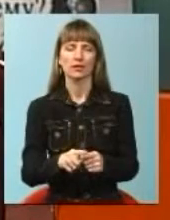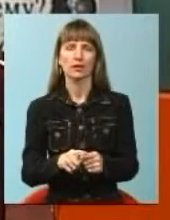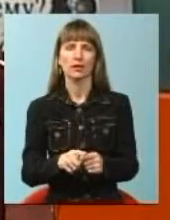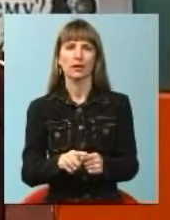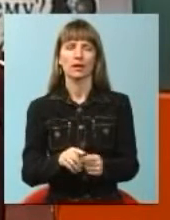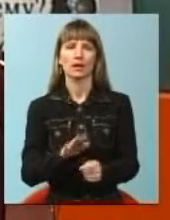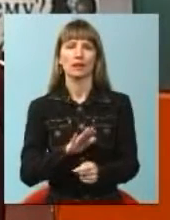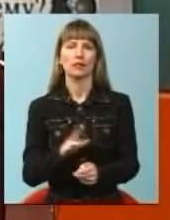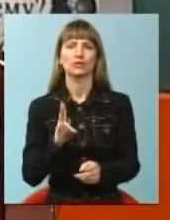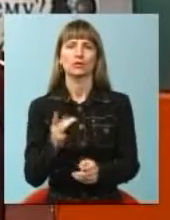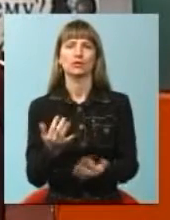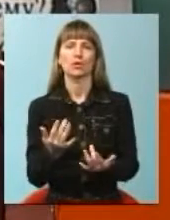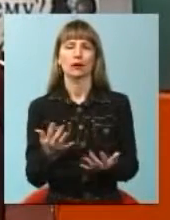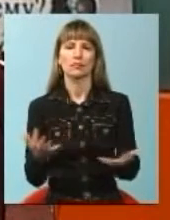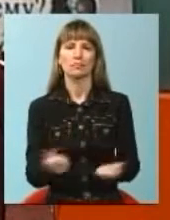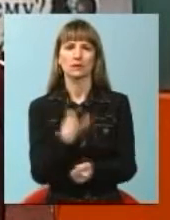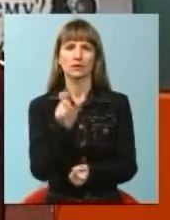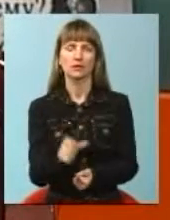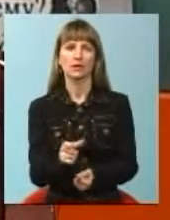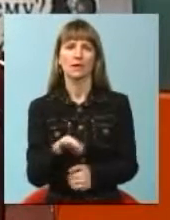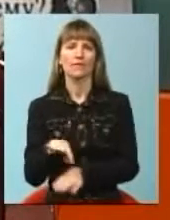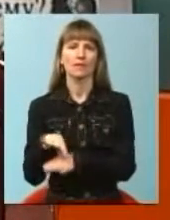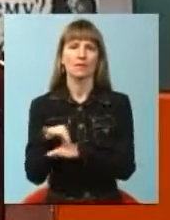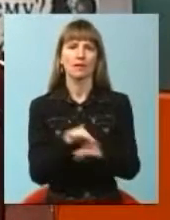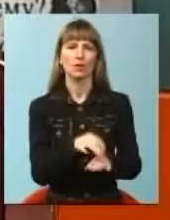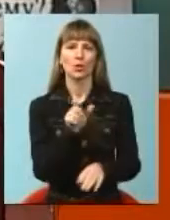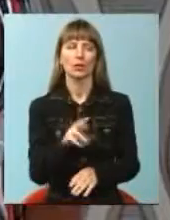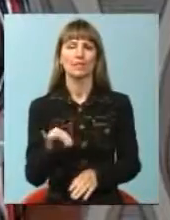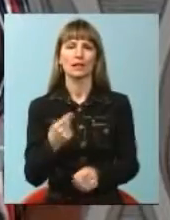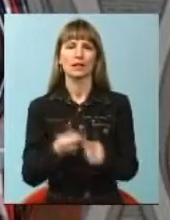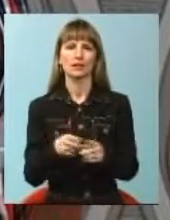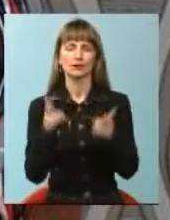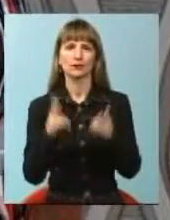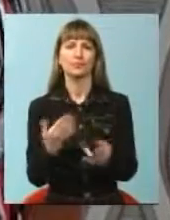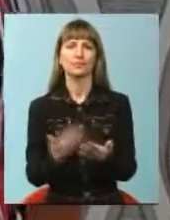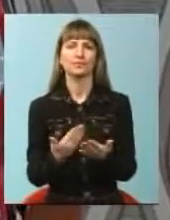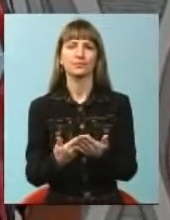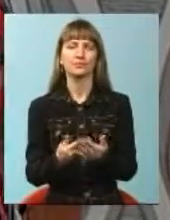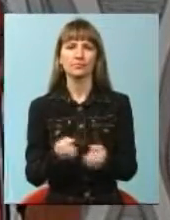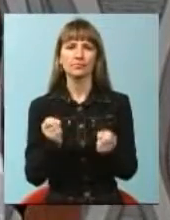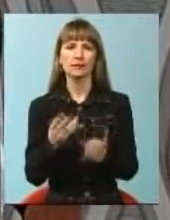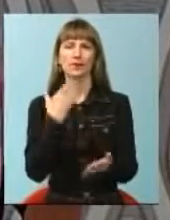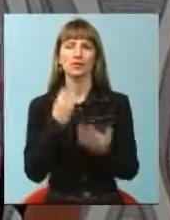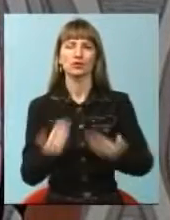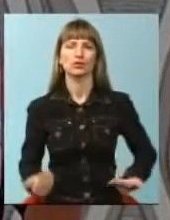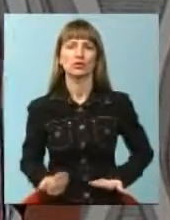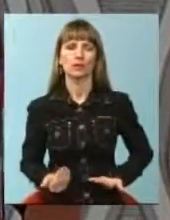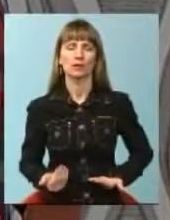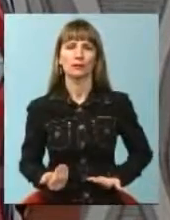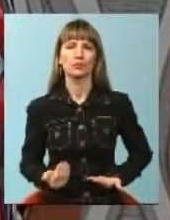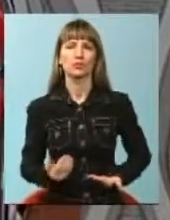рятування, скільки, мабуть, відводити людей від цього лиха. Або, наприклад, ризикуючи власним життям, дуже